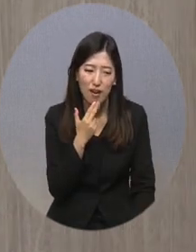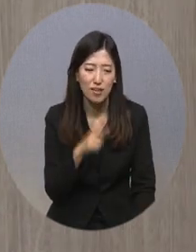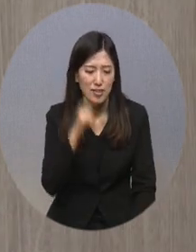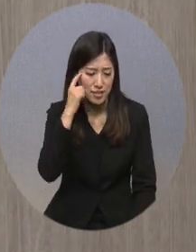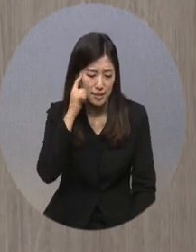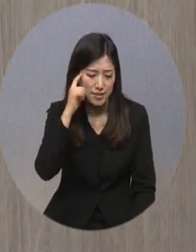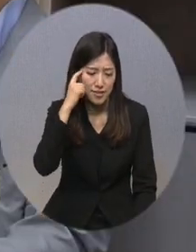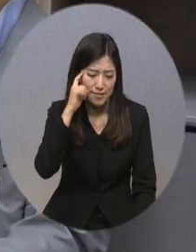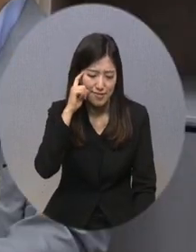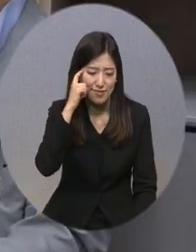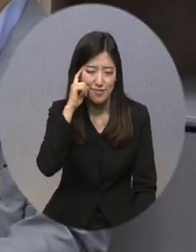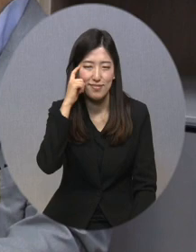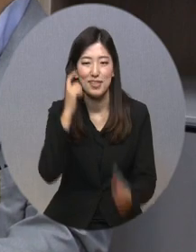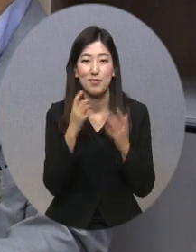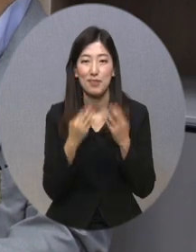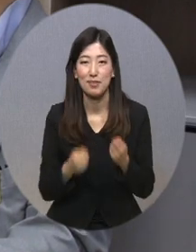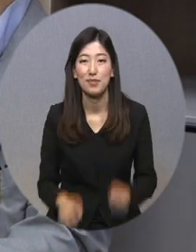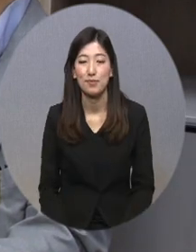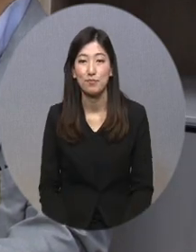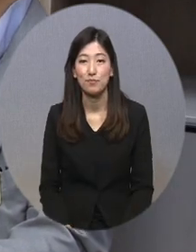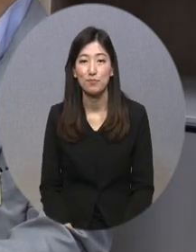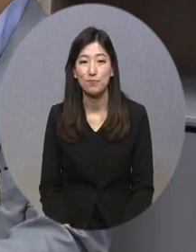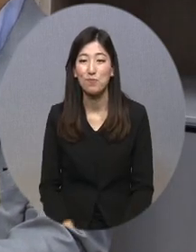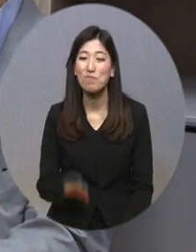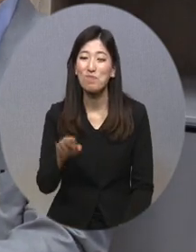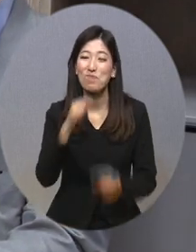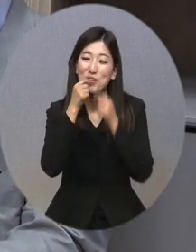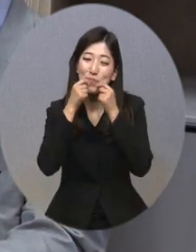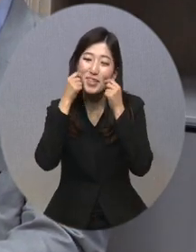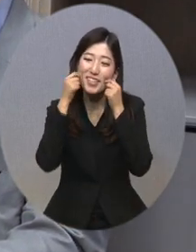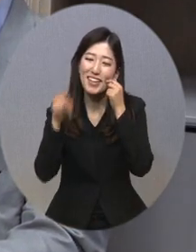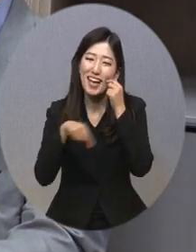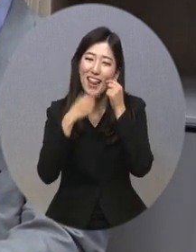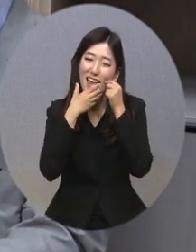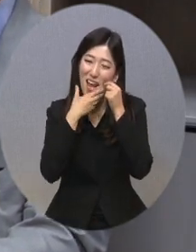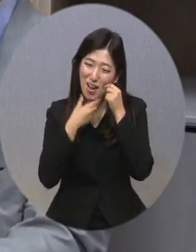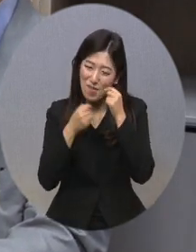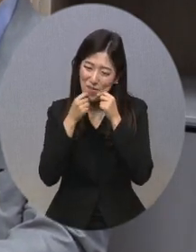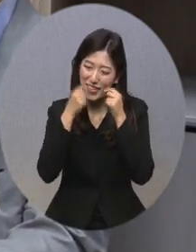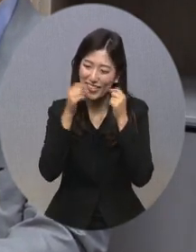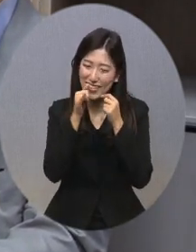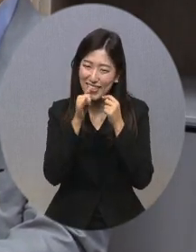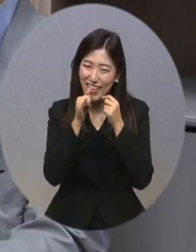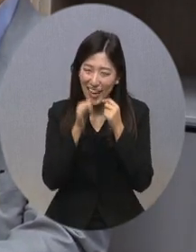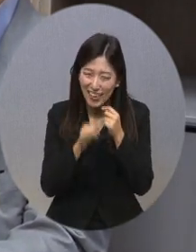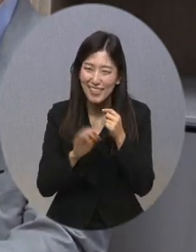많이 생각을 하죠. 예. 교수님 그 미소에는 행복한 미소가 있어요.